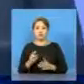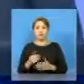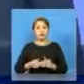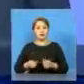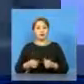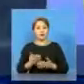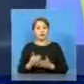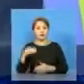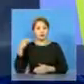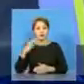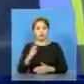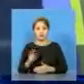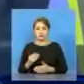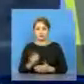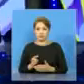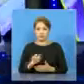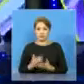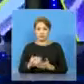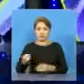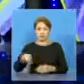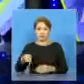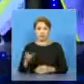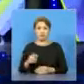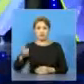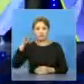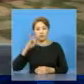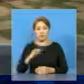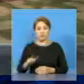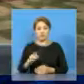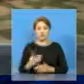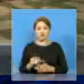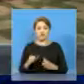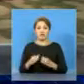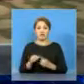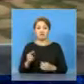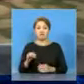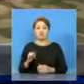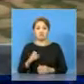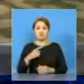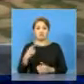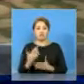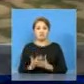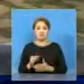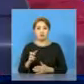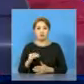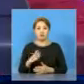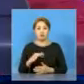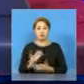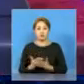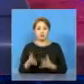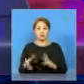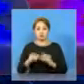правления СПК Актубе Ермек Имантаев, директор западно-казахстанского регионального филиала «Невада семей» Изимгали Кубенов.